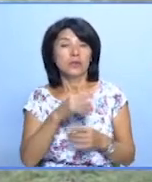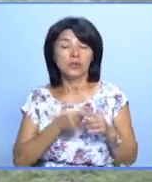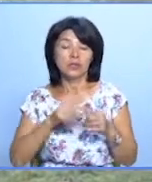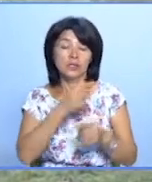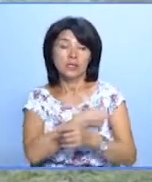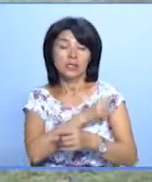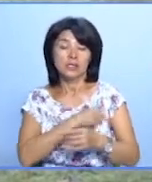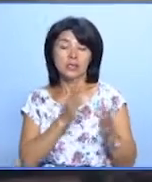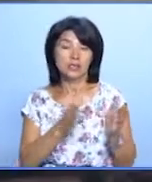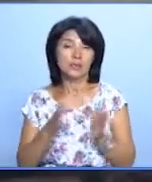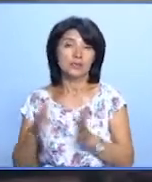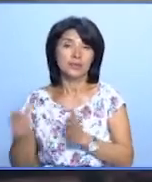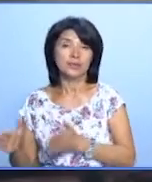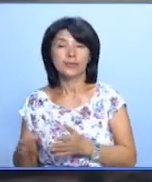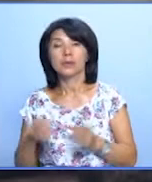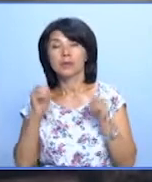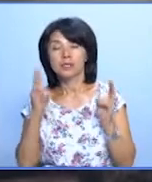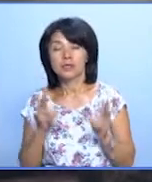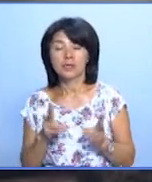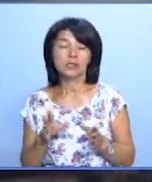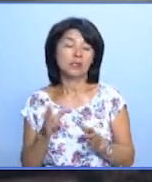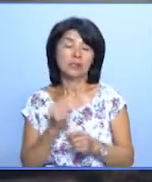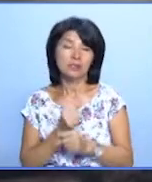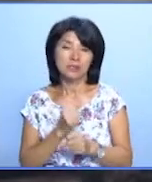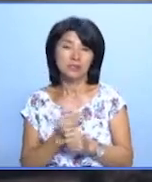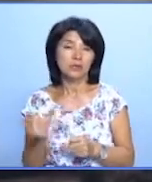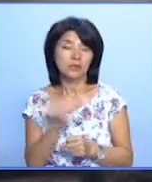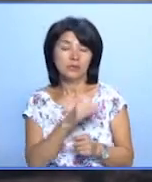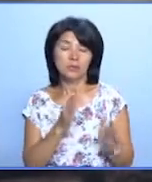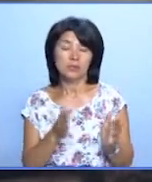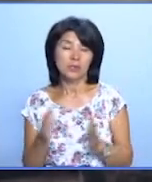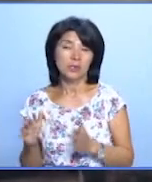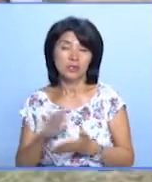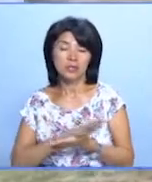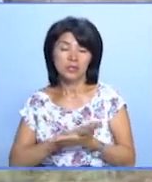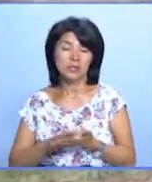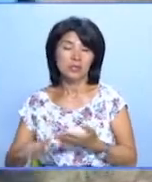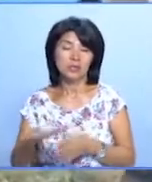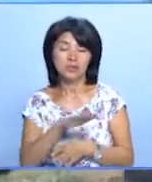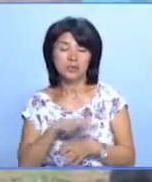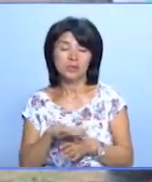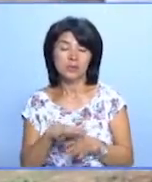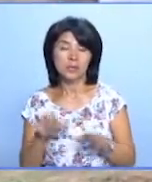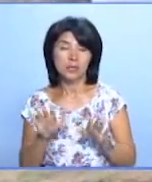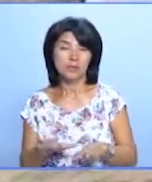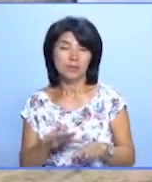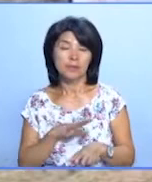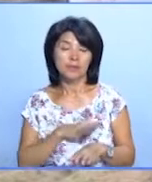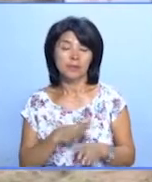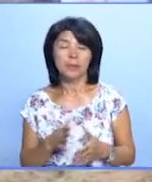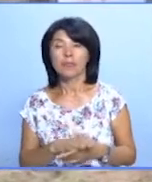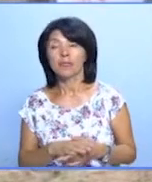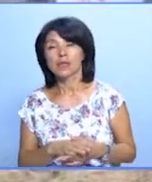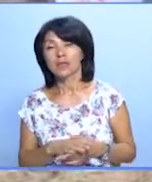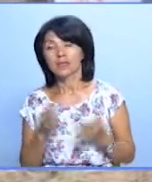талаптар сақталды. Қажетті діни рәсімдер жасалып, әрбір құрбандықтан кейін орындар тазартылып отырды. Құрбан айт күндері құрбан